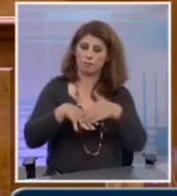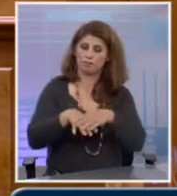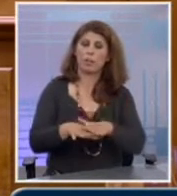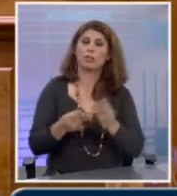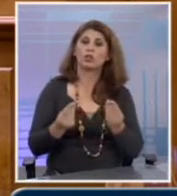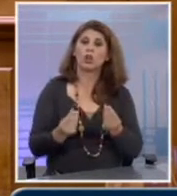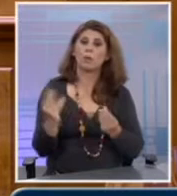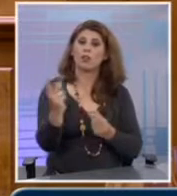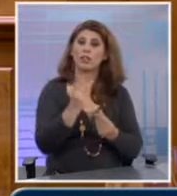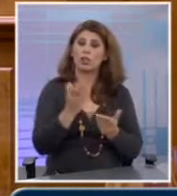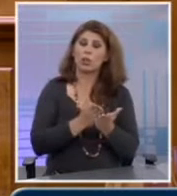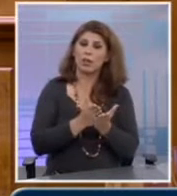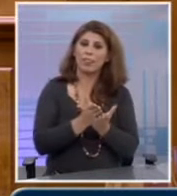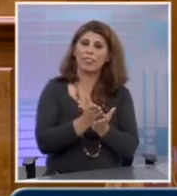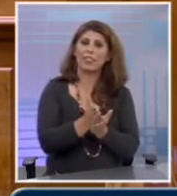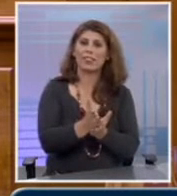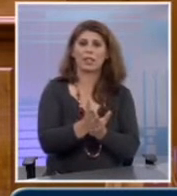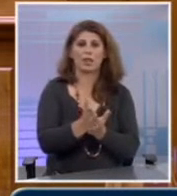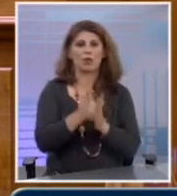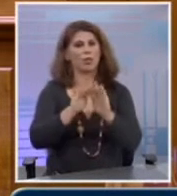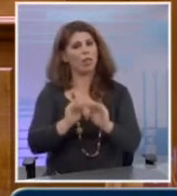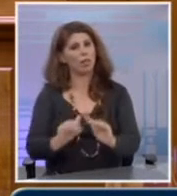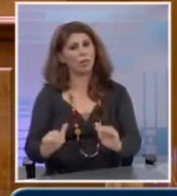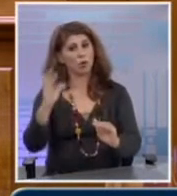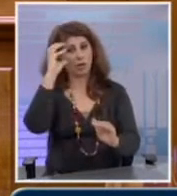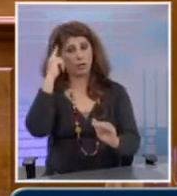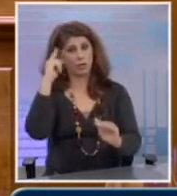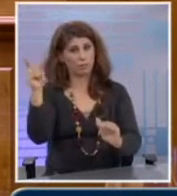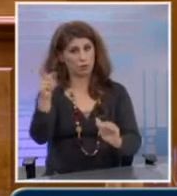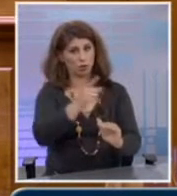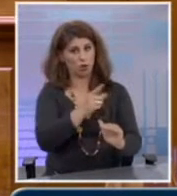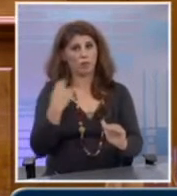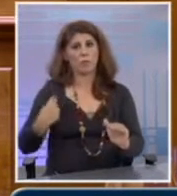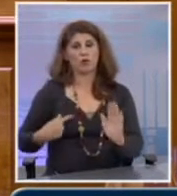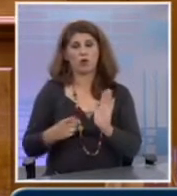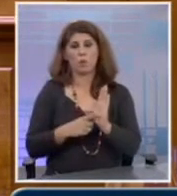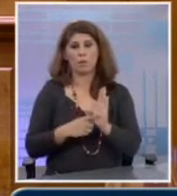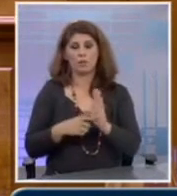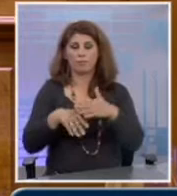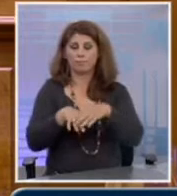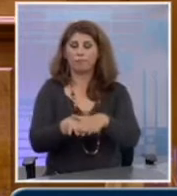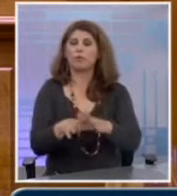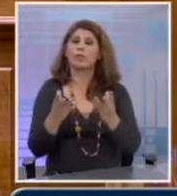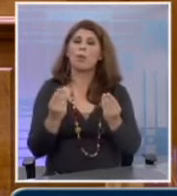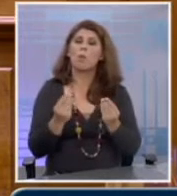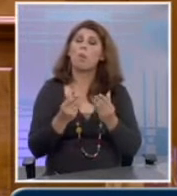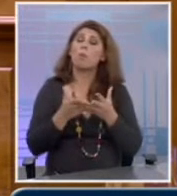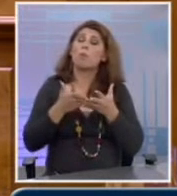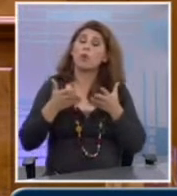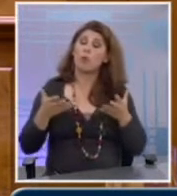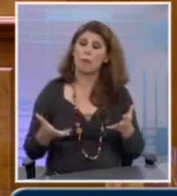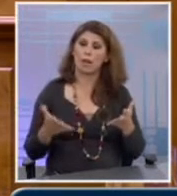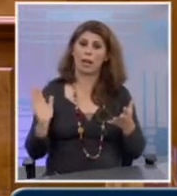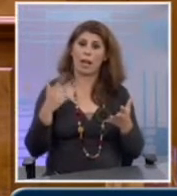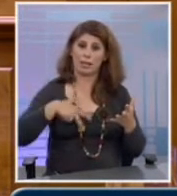κοινωνικά δίκαιο και ήπιο. Να θυμίσω εδώ πως η δημοσιονομική προσαρμογή θα ήταν πολύ μεγαλύτερη